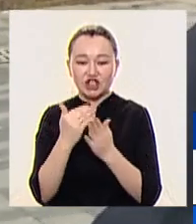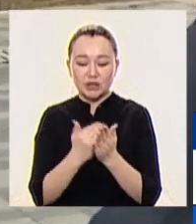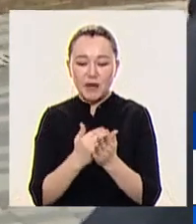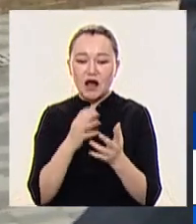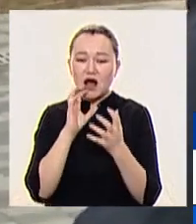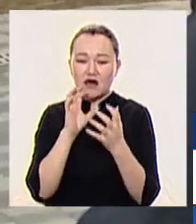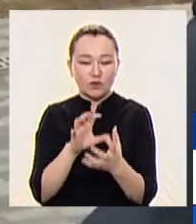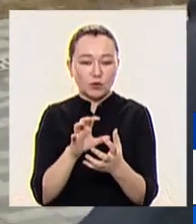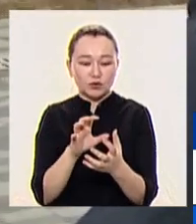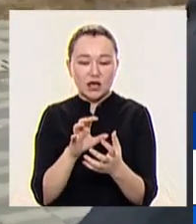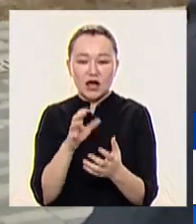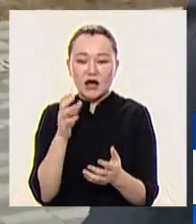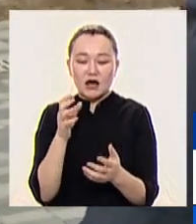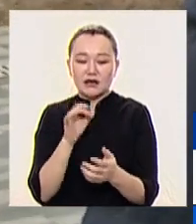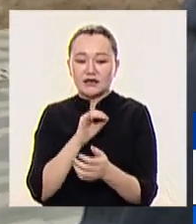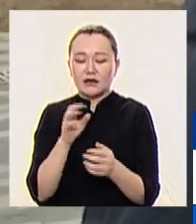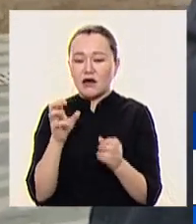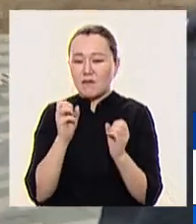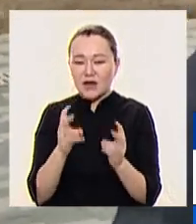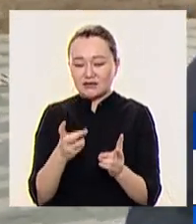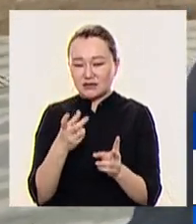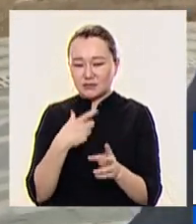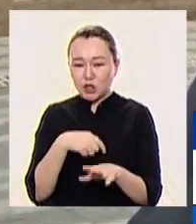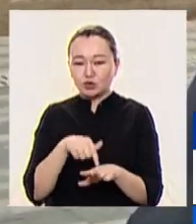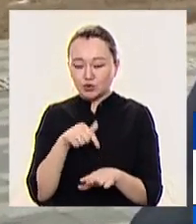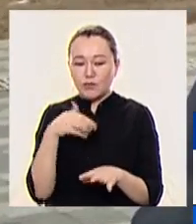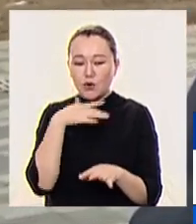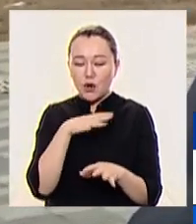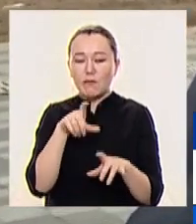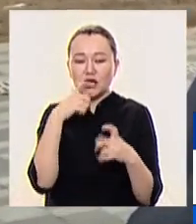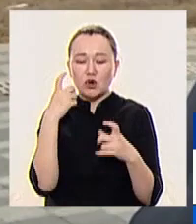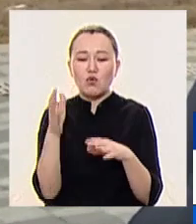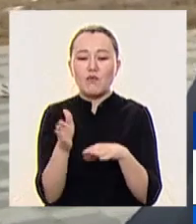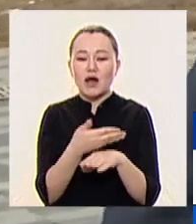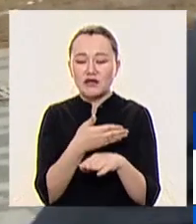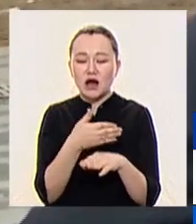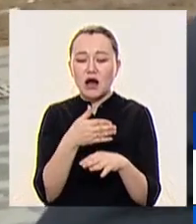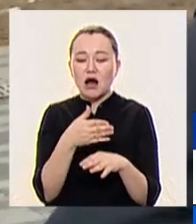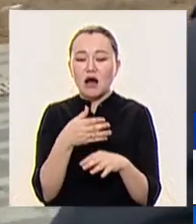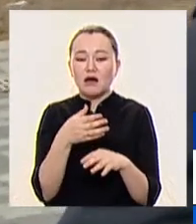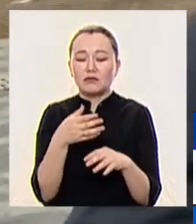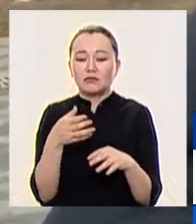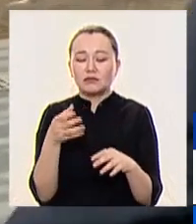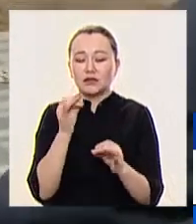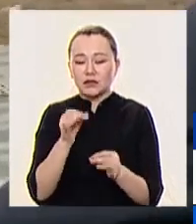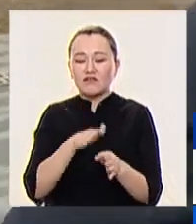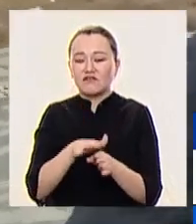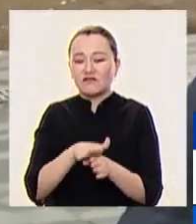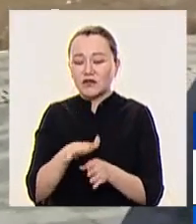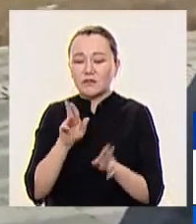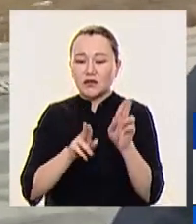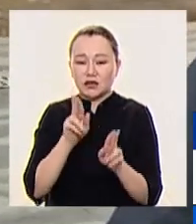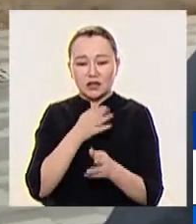в автобусах не слишком безопасно себя чувствуют, так как многие снимают маски, приоткрывают носы и не соблюдают меры